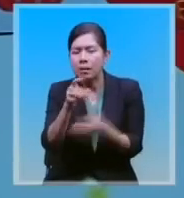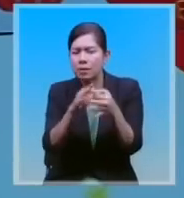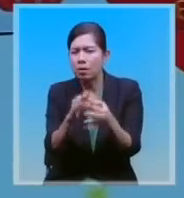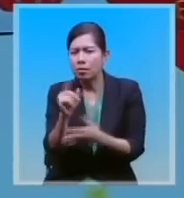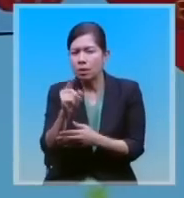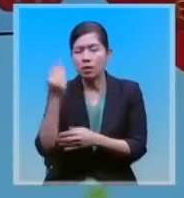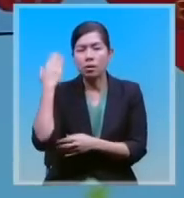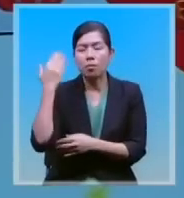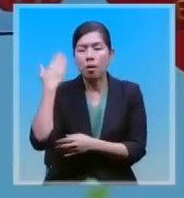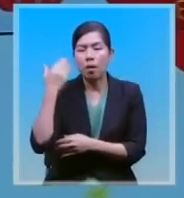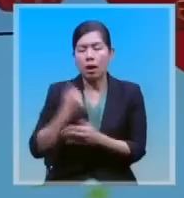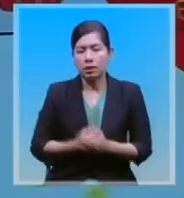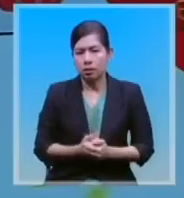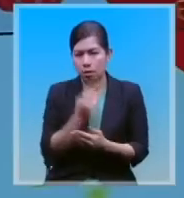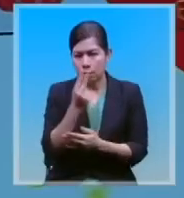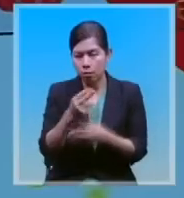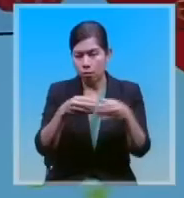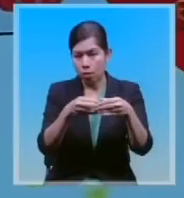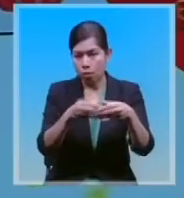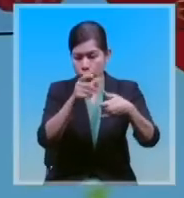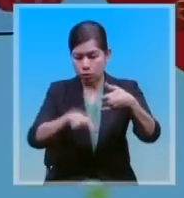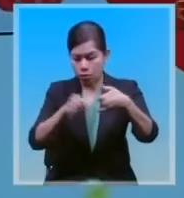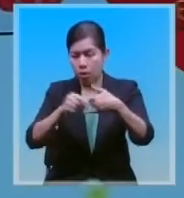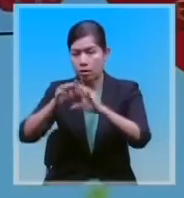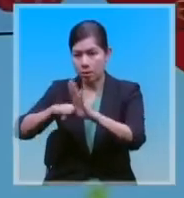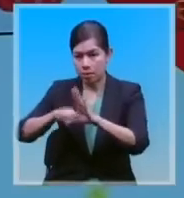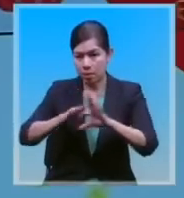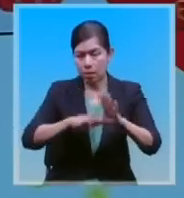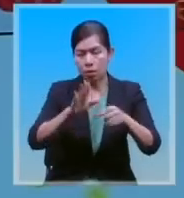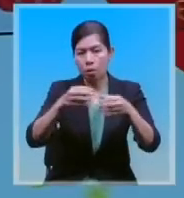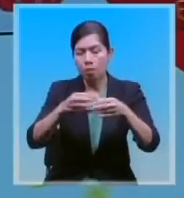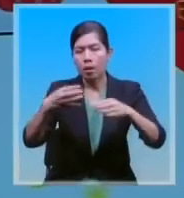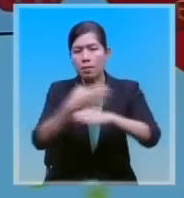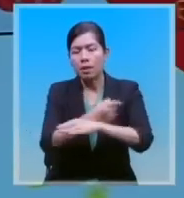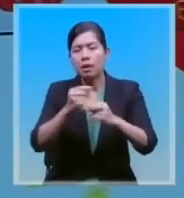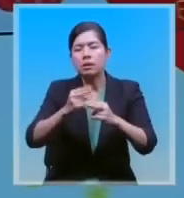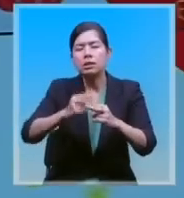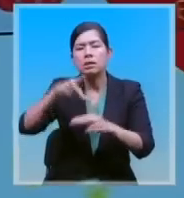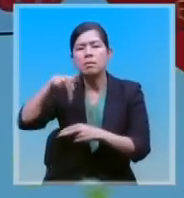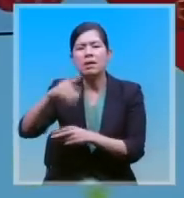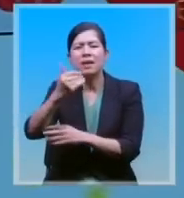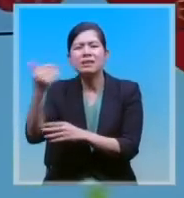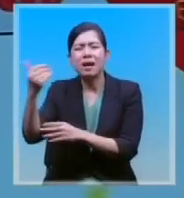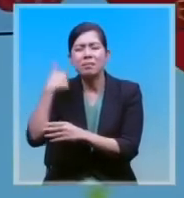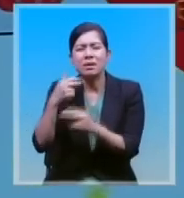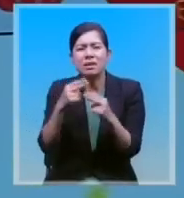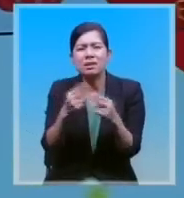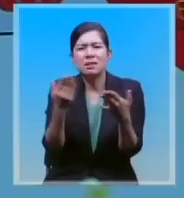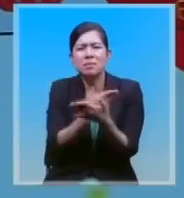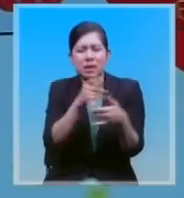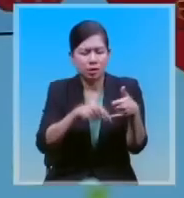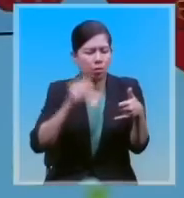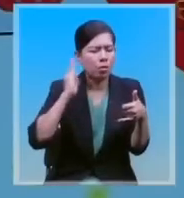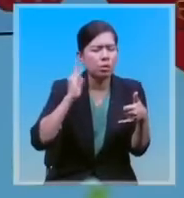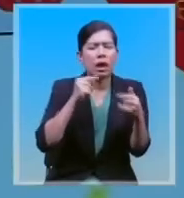านนี้เนี่ยเราจะเห็นว่าผู้สมัครหลายจังหวัดเลยหลักของพรรคเพื่อชาติเขาไปเปลี่ยนชื่ อ เปลี่ยนชื่อผู้ชายชื่อทักษิณ